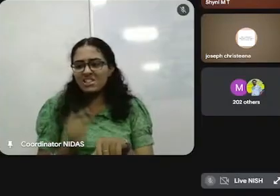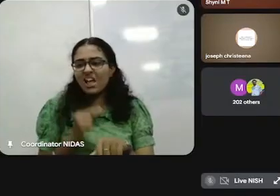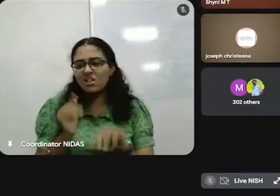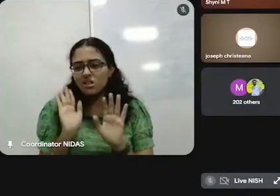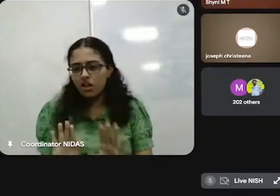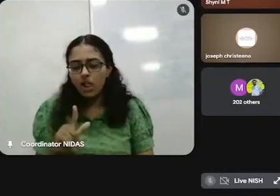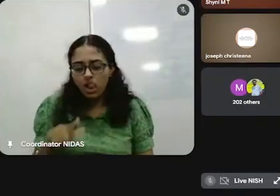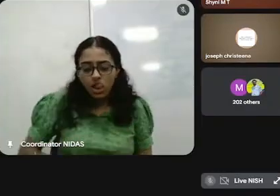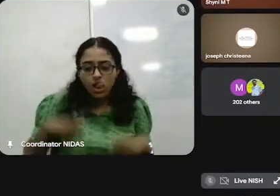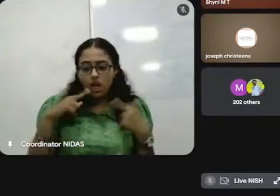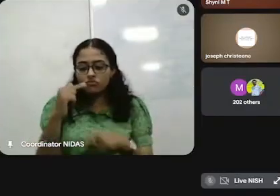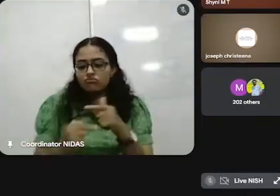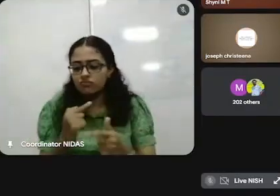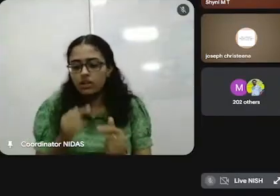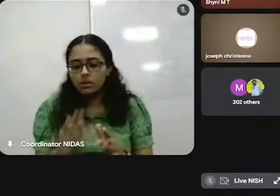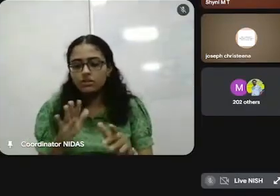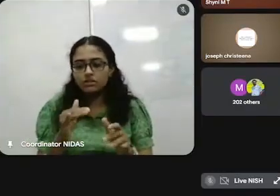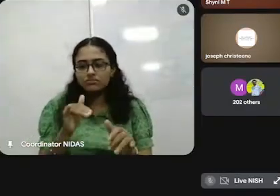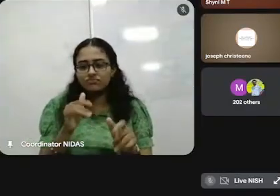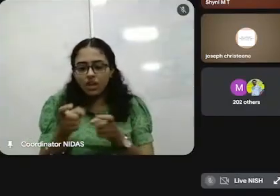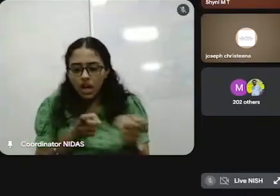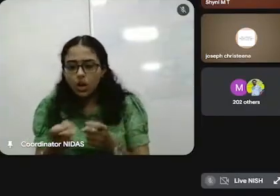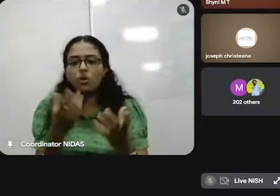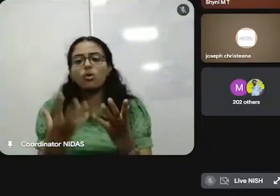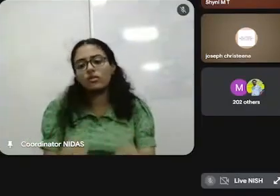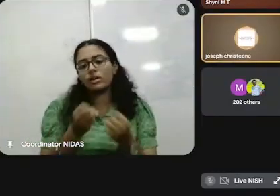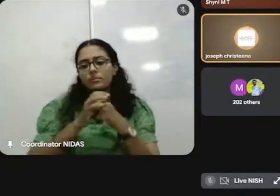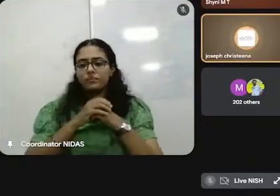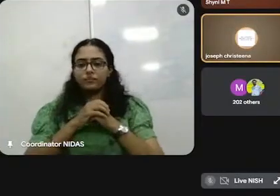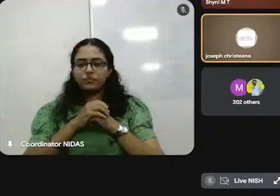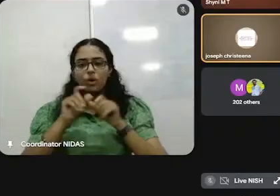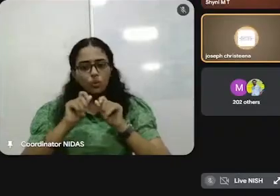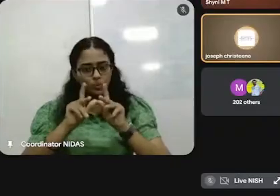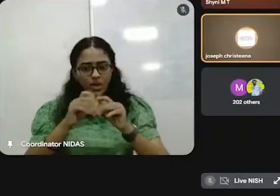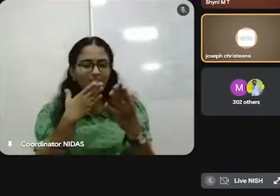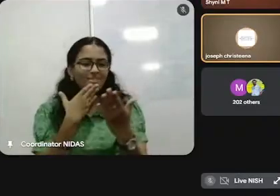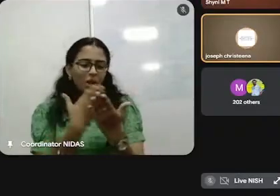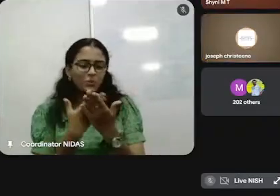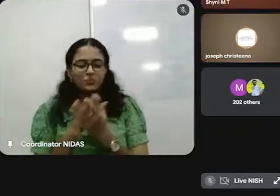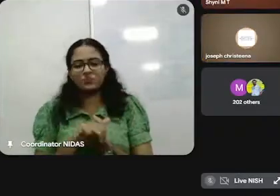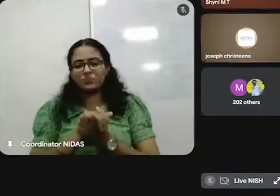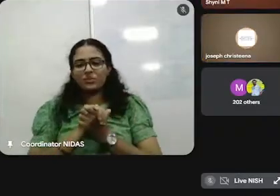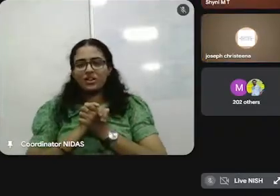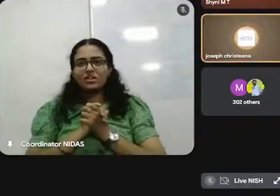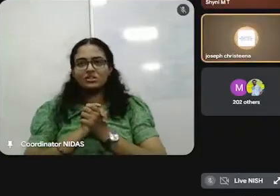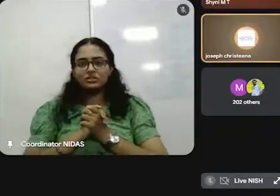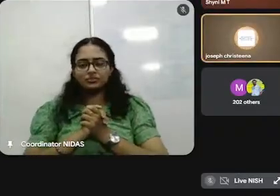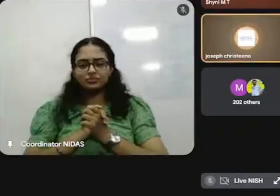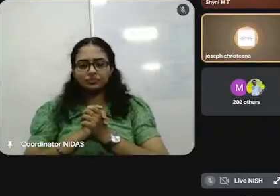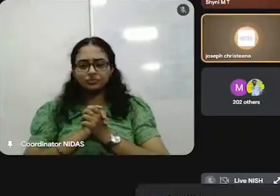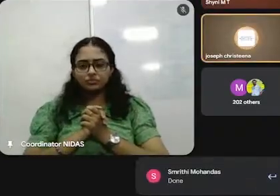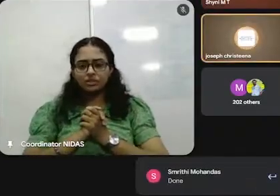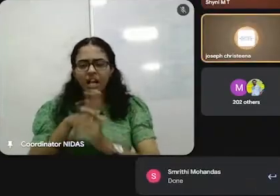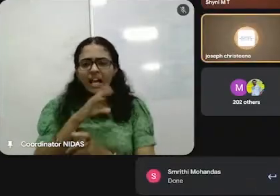ഏറ്റവും കൂടുതലായിട്ട് മെയിൻറ്റെയിൻ ചെയ്ത് പോകണം. ഓക്കെ മാം, താങ്ക് യു. ഈ ഏജ്